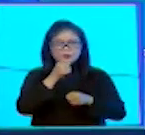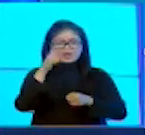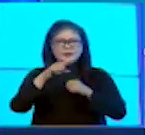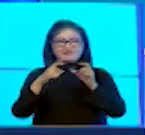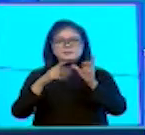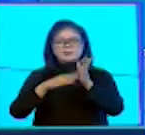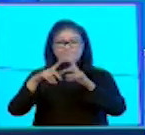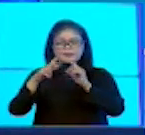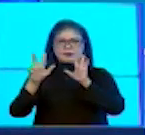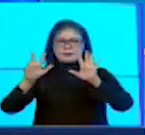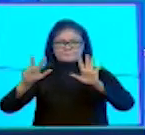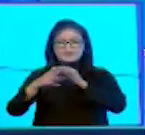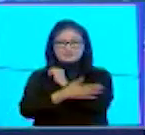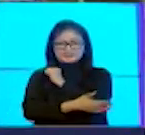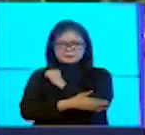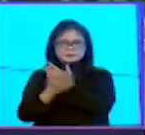Jakarta.